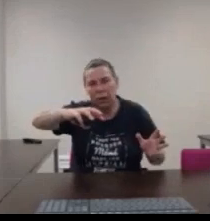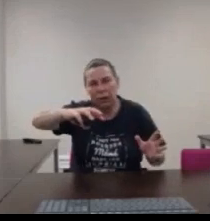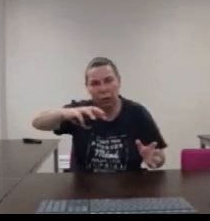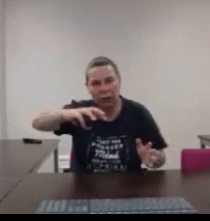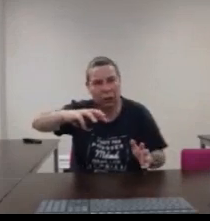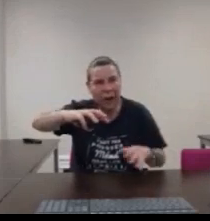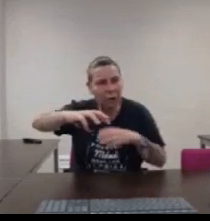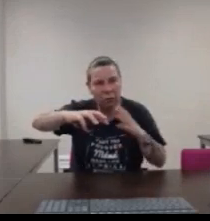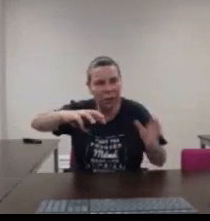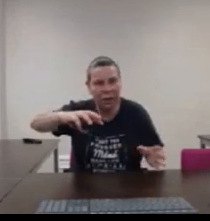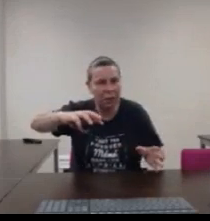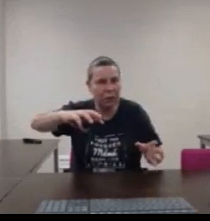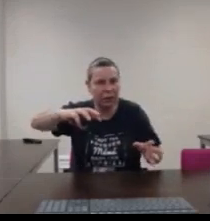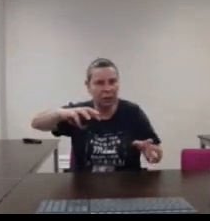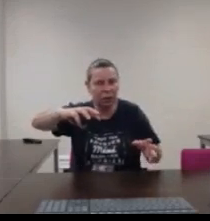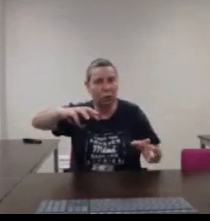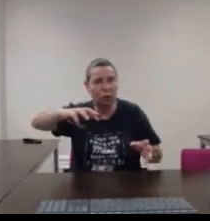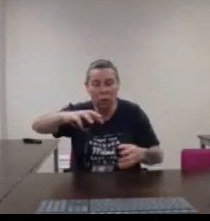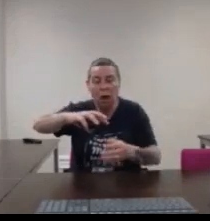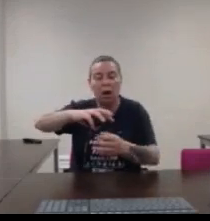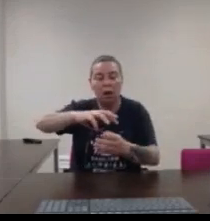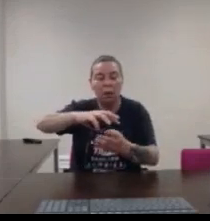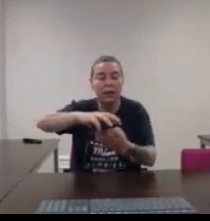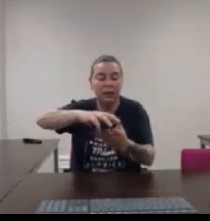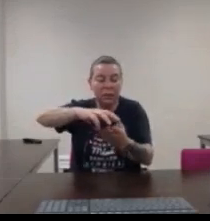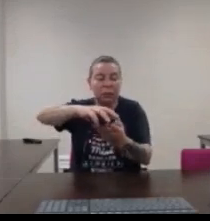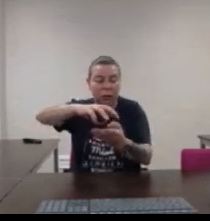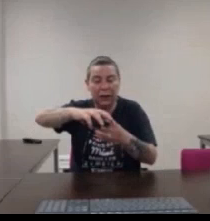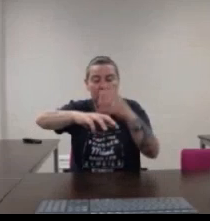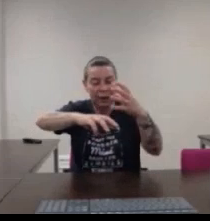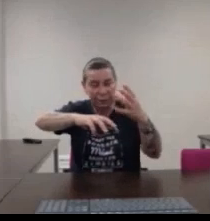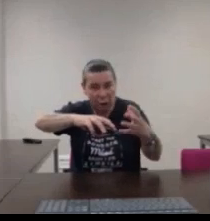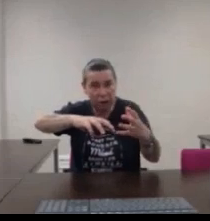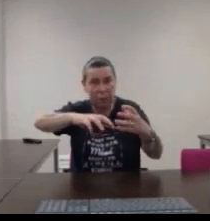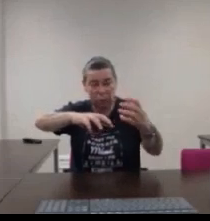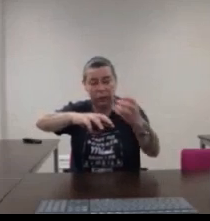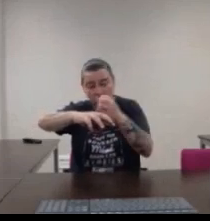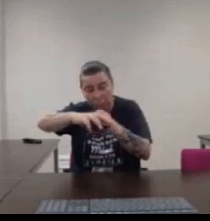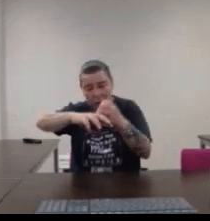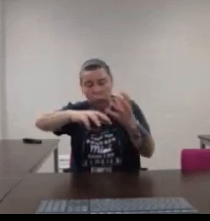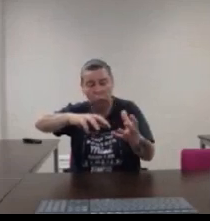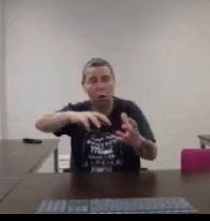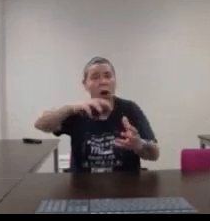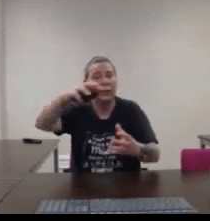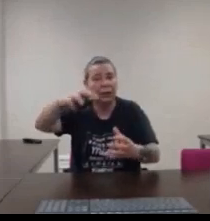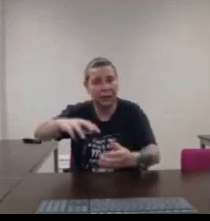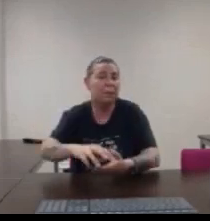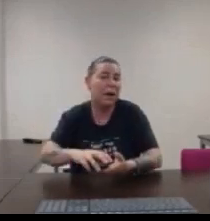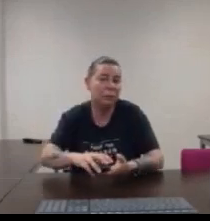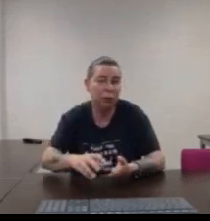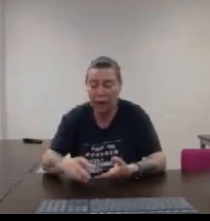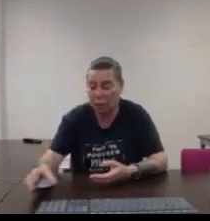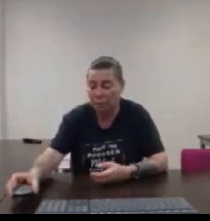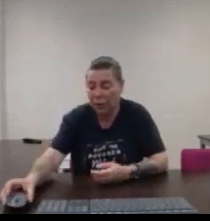Très souvent, les souris standards, elles conviennent à la majorité d'entre nous. Mais si vous sentez que ça force, parce que c'est trop petit ou trop gros,